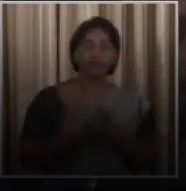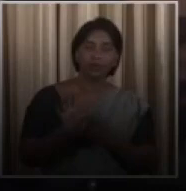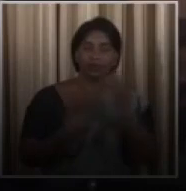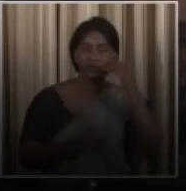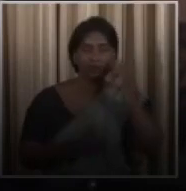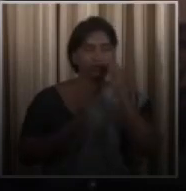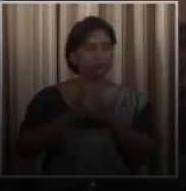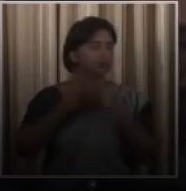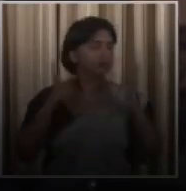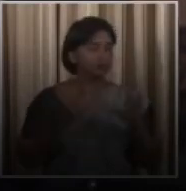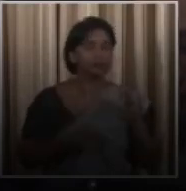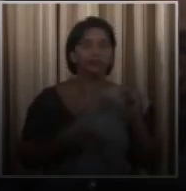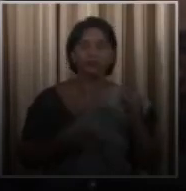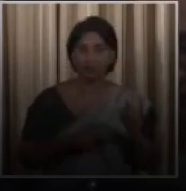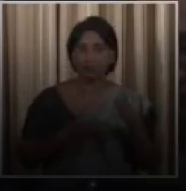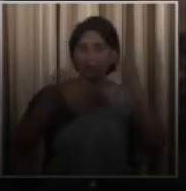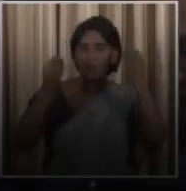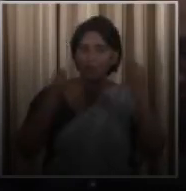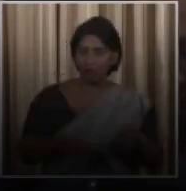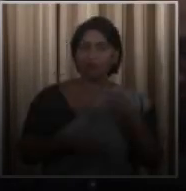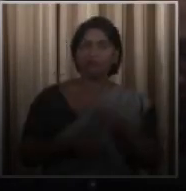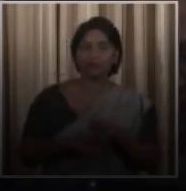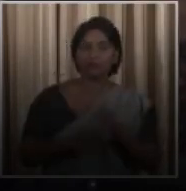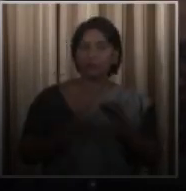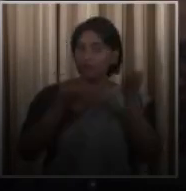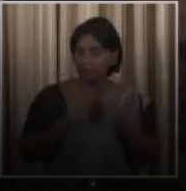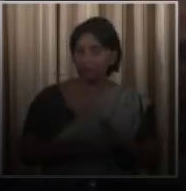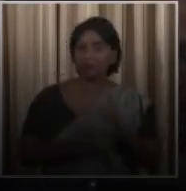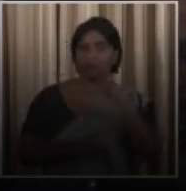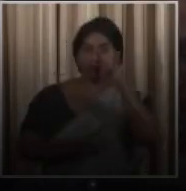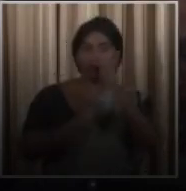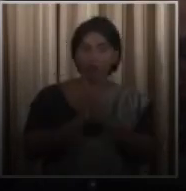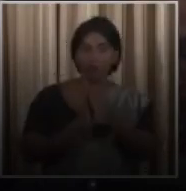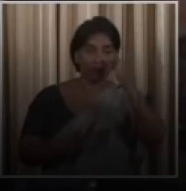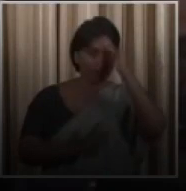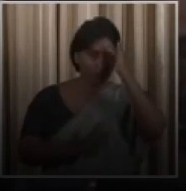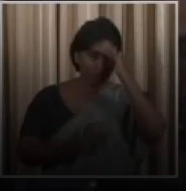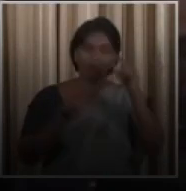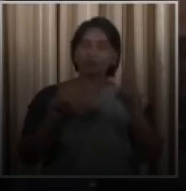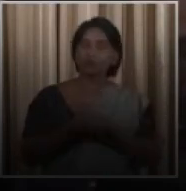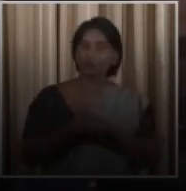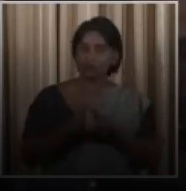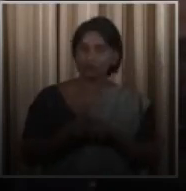තරුණියෝ විශාල වශයෙන් ඔවුන් පරාජයට පත් වුණා. අවසානයේදී ආගමික නායකතුමන් කෙනෙක් විදිහට